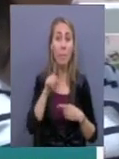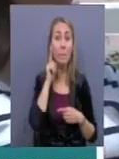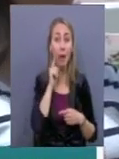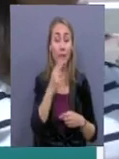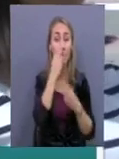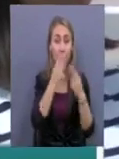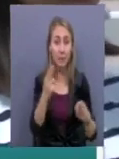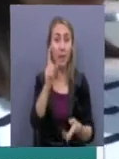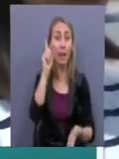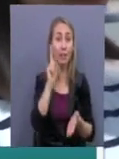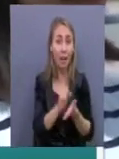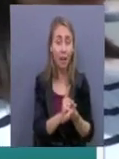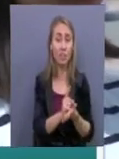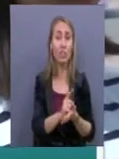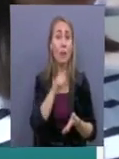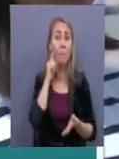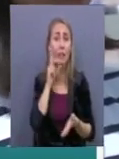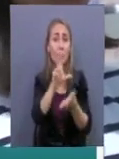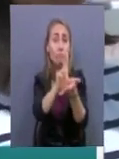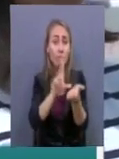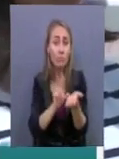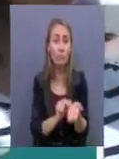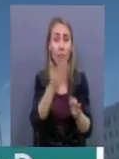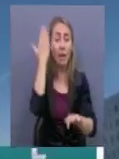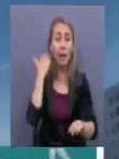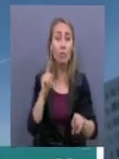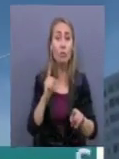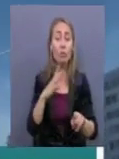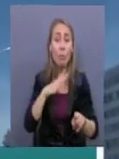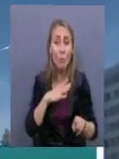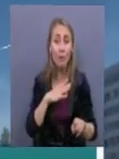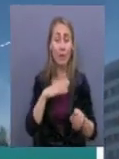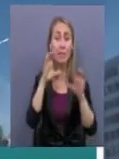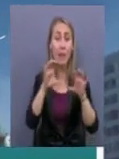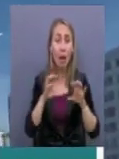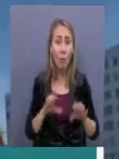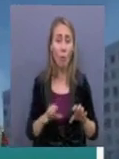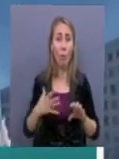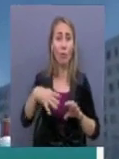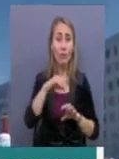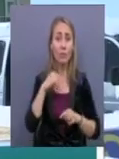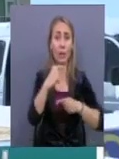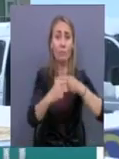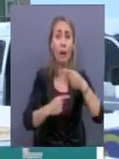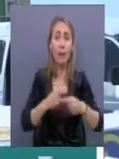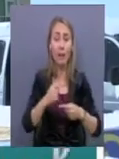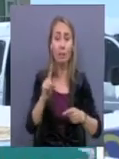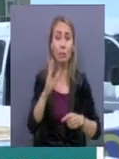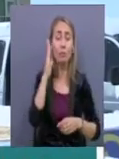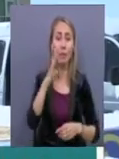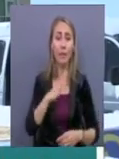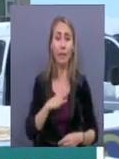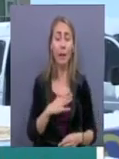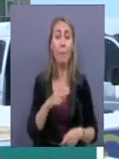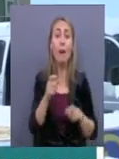жас өспірімге мұра қалдыруымыз керек. Осындай шаралар көп болса екен деп ойлаймын.